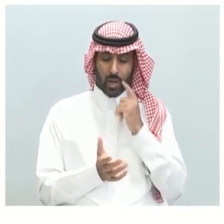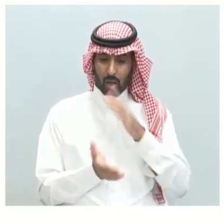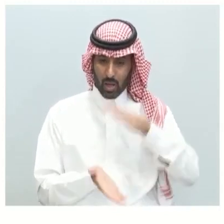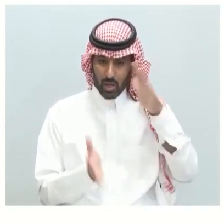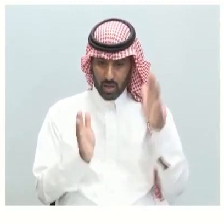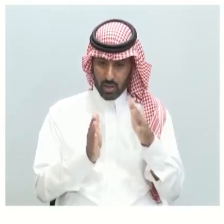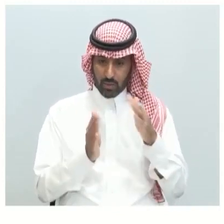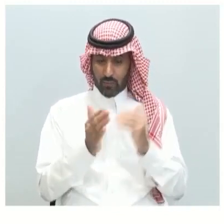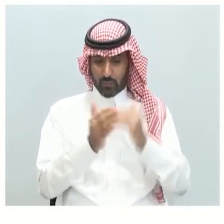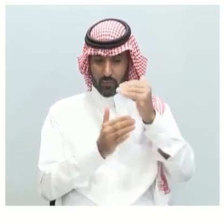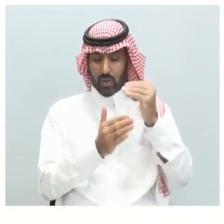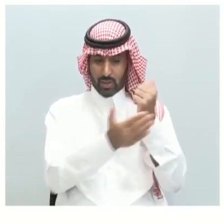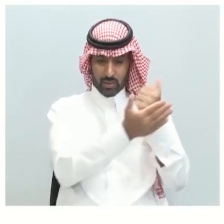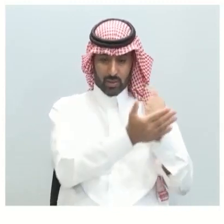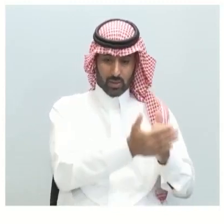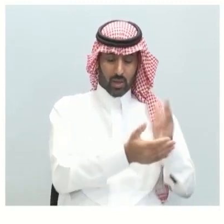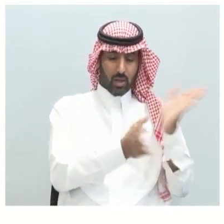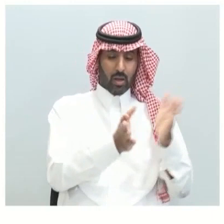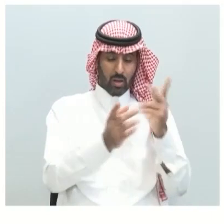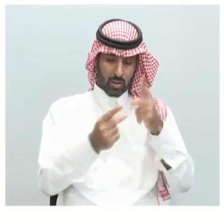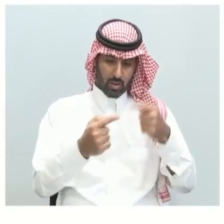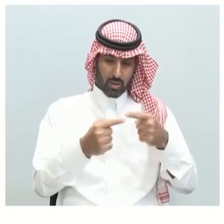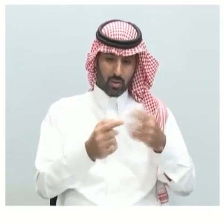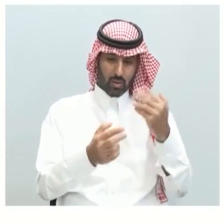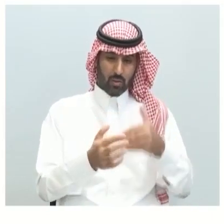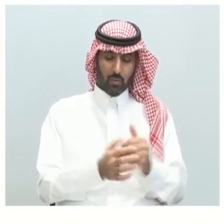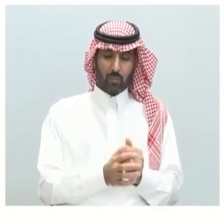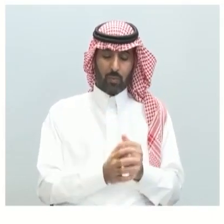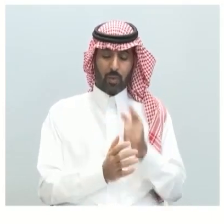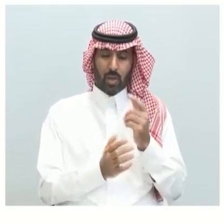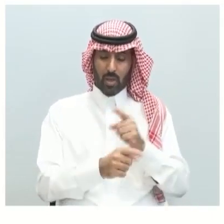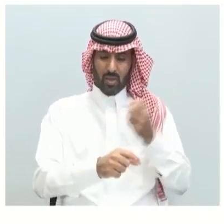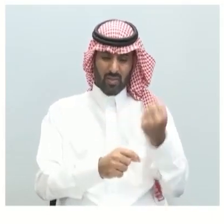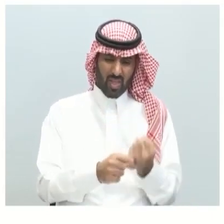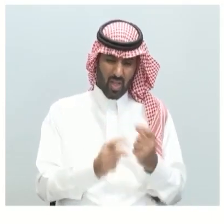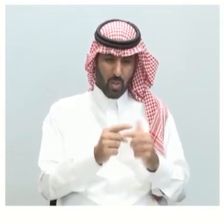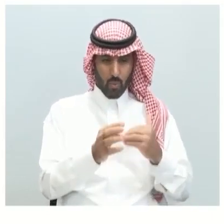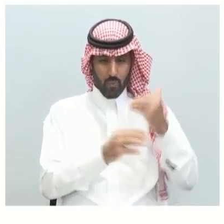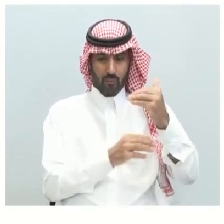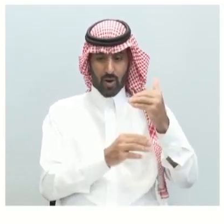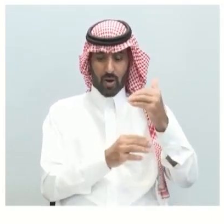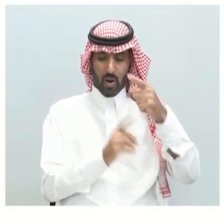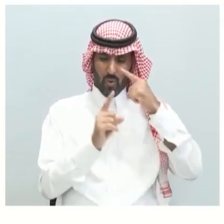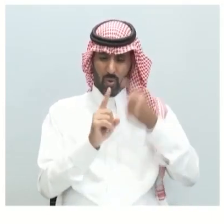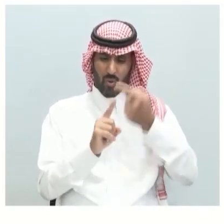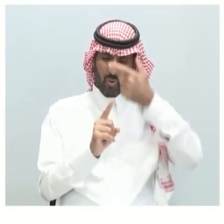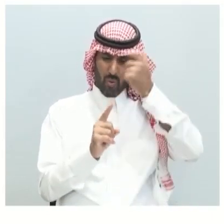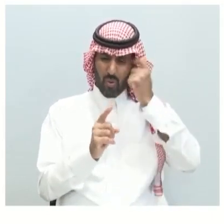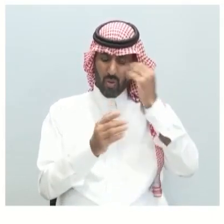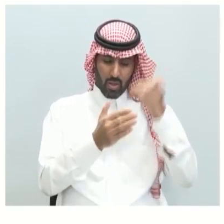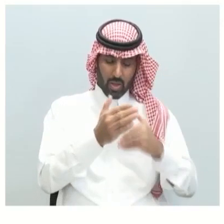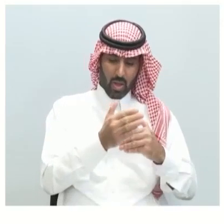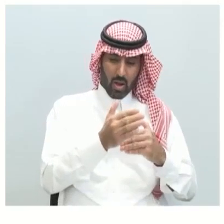بعض وستكون المتغيرات الاخرى على كسر ثاني لاحظ ان الضغط الاول فوق درجه الحراره تكون في